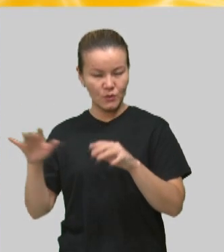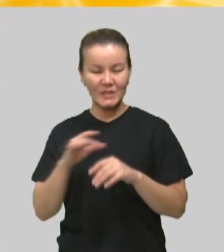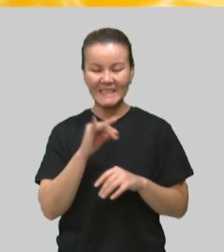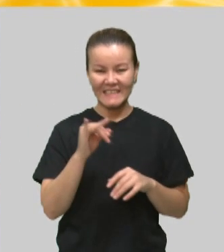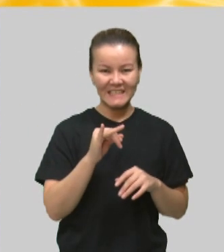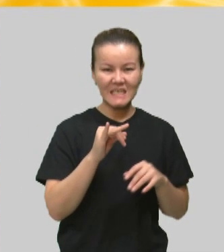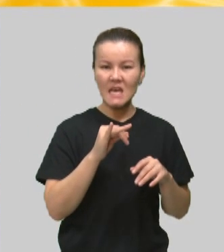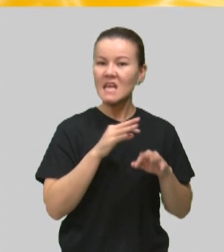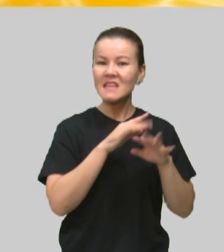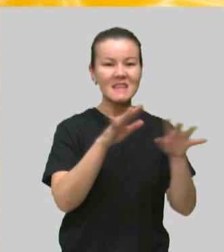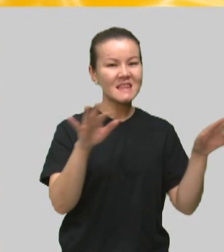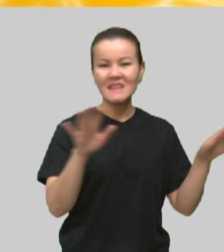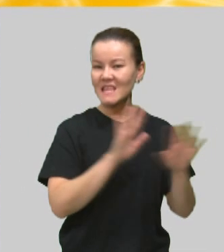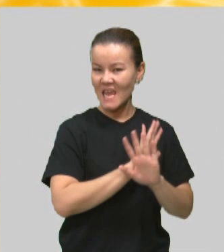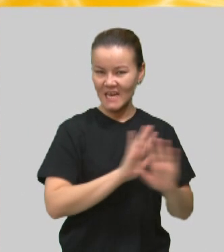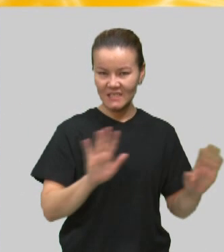и